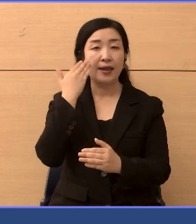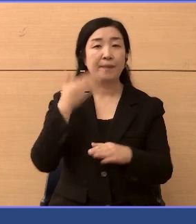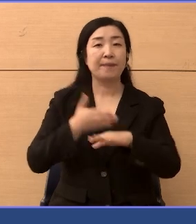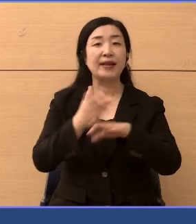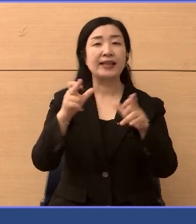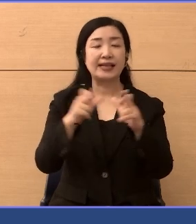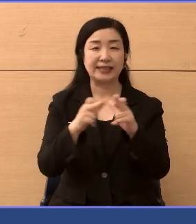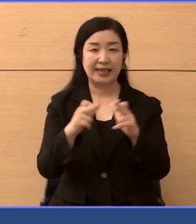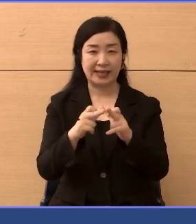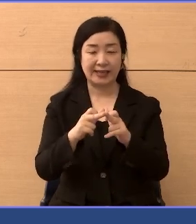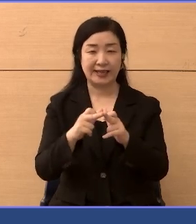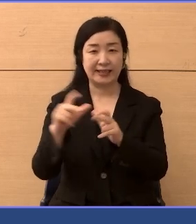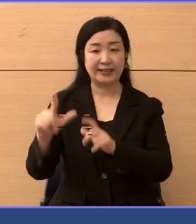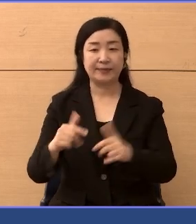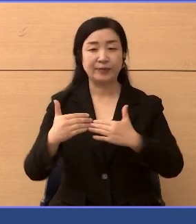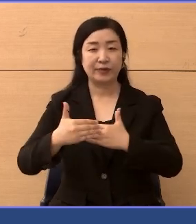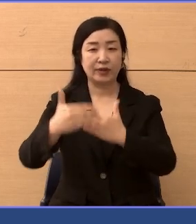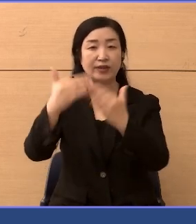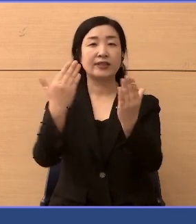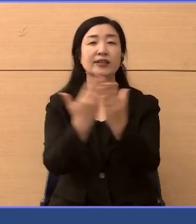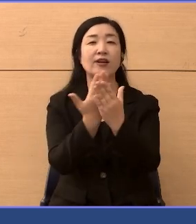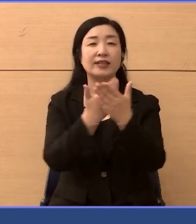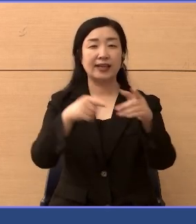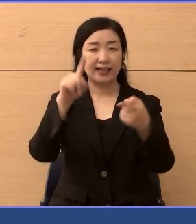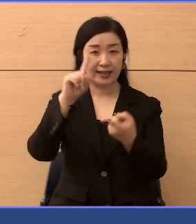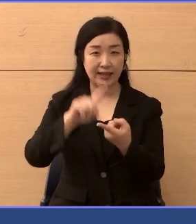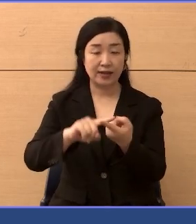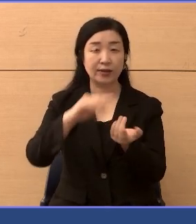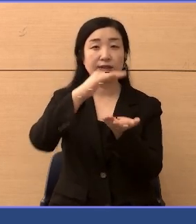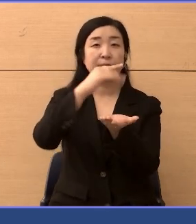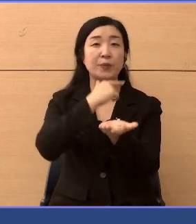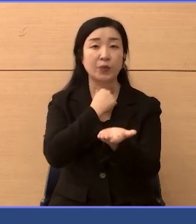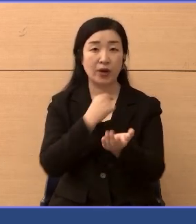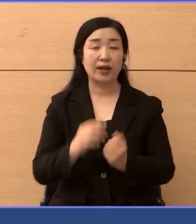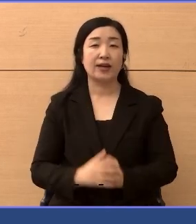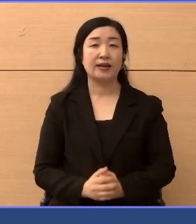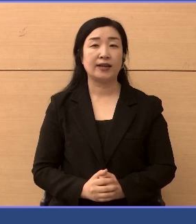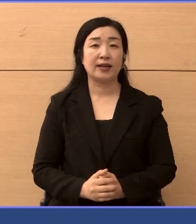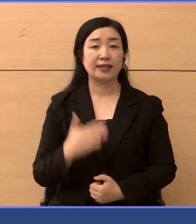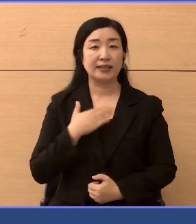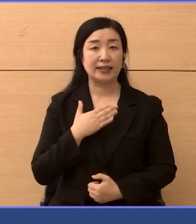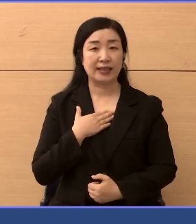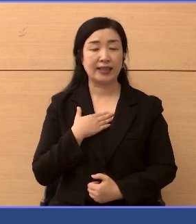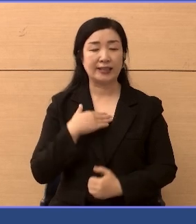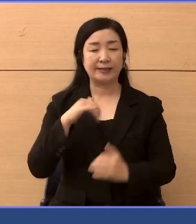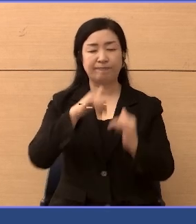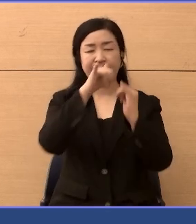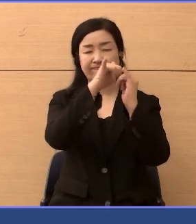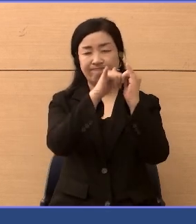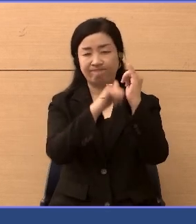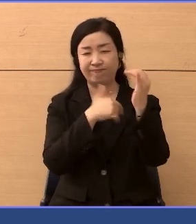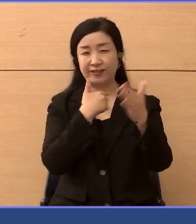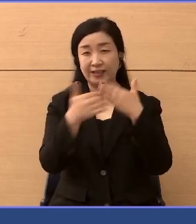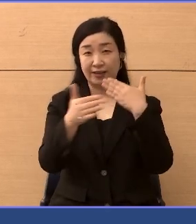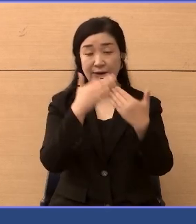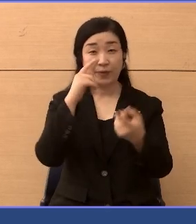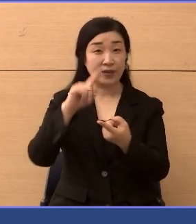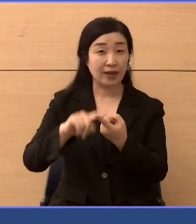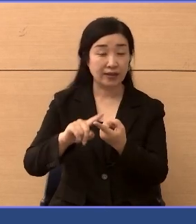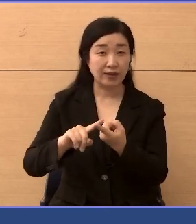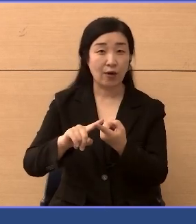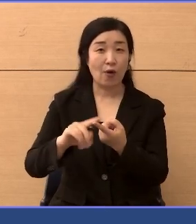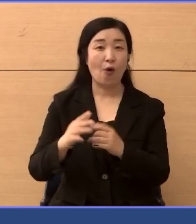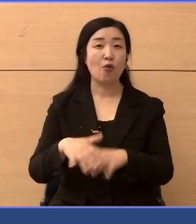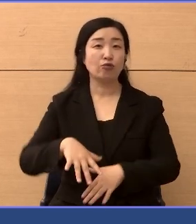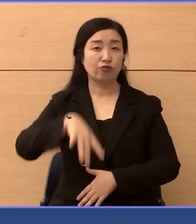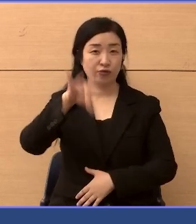여정과 성장을 볼 And 것입니다. it so happens that my career 제 has 커리어 really matched 동안에서 the 정말 development